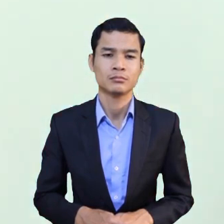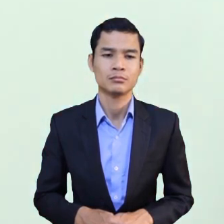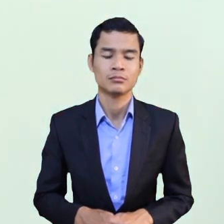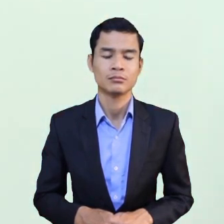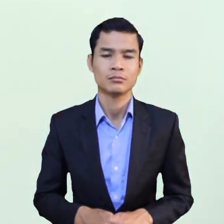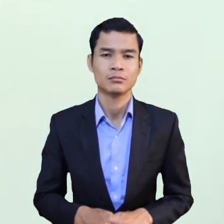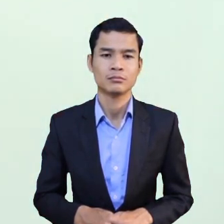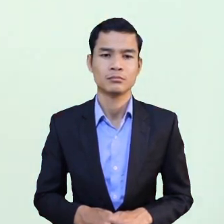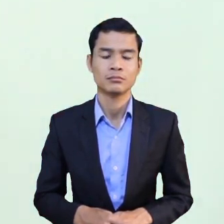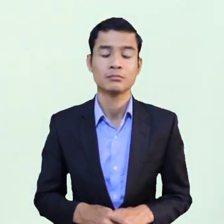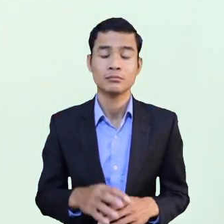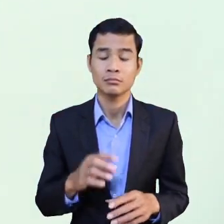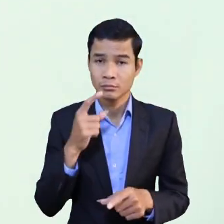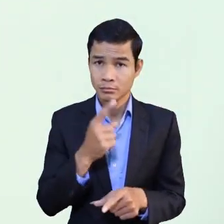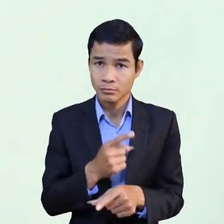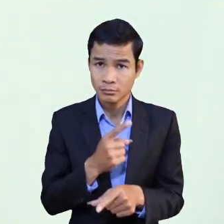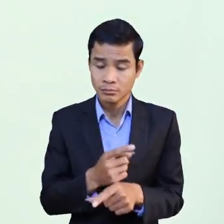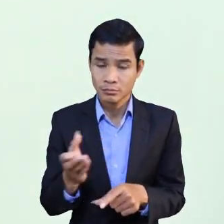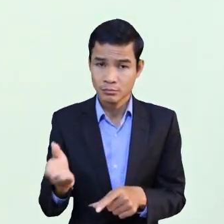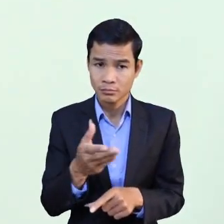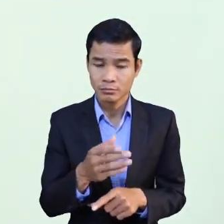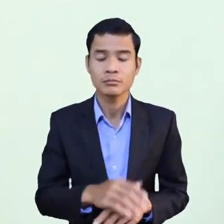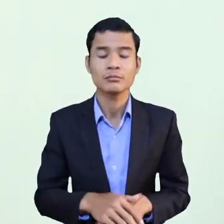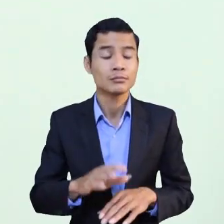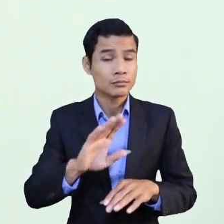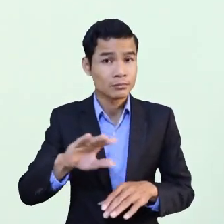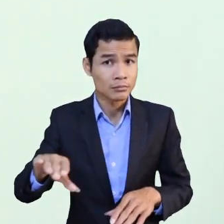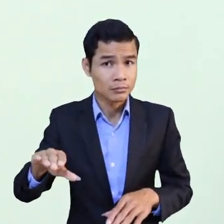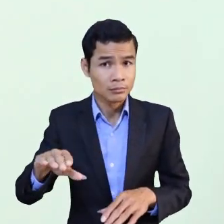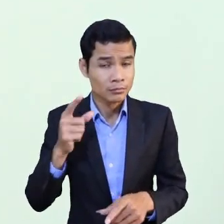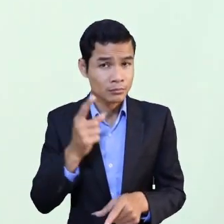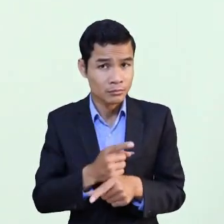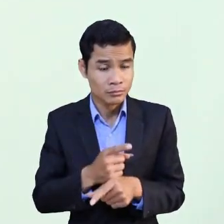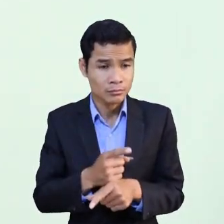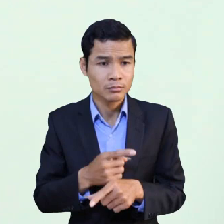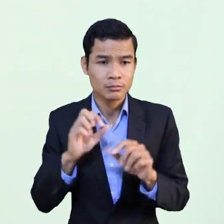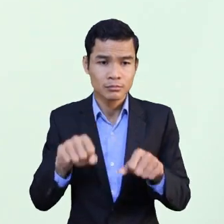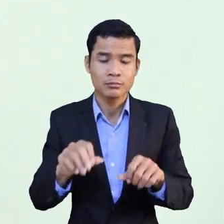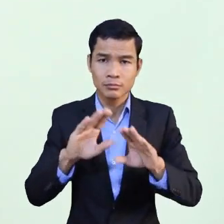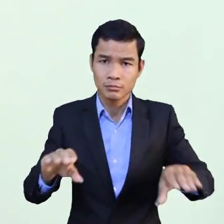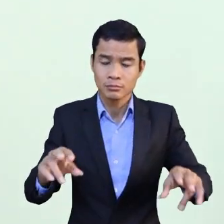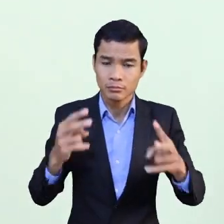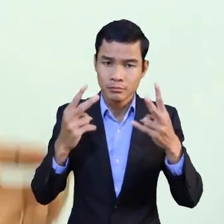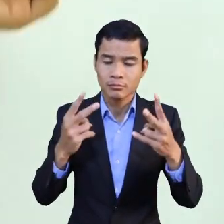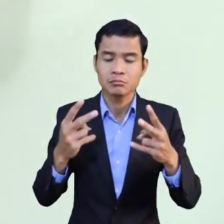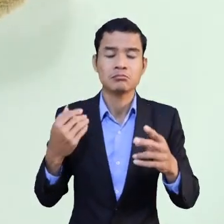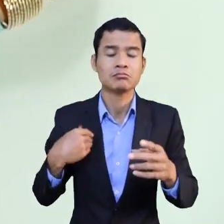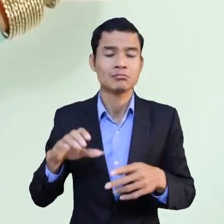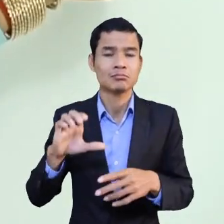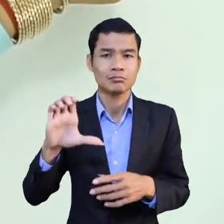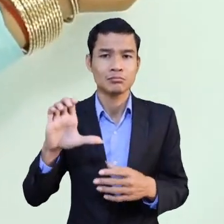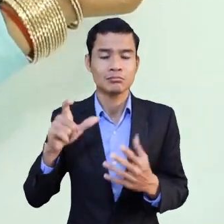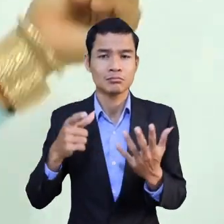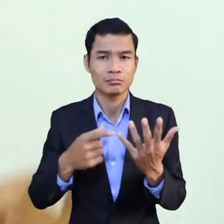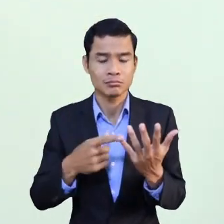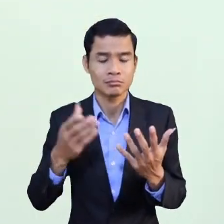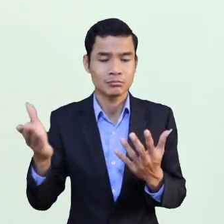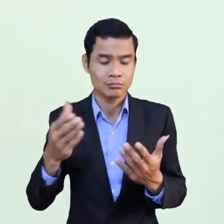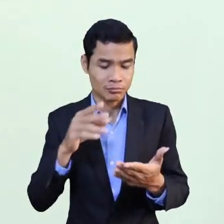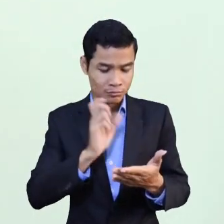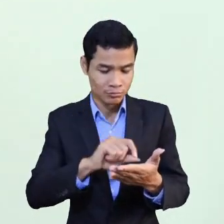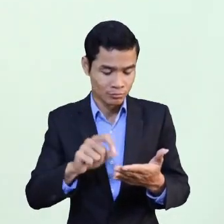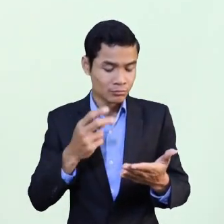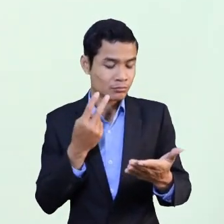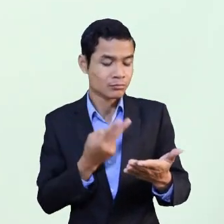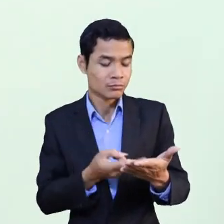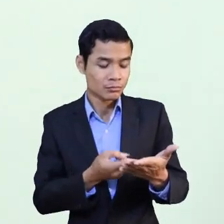ចានេះត្រឹមត្រូវទេកូនចាអញ្ចឹងកូនមើលមើលឆេរបស់កូននៅលើក្តារឈ្នួនរ